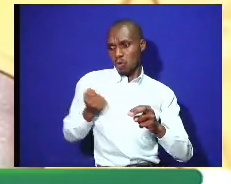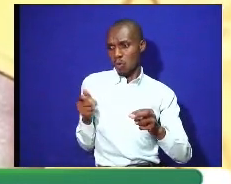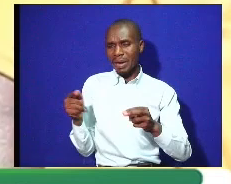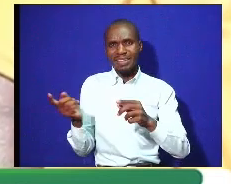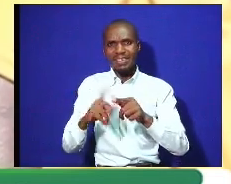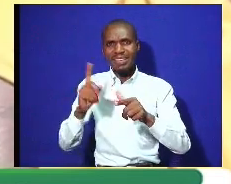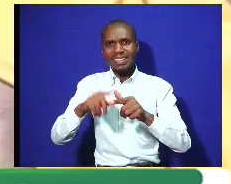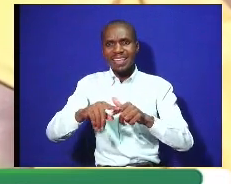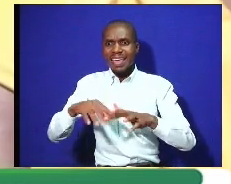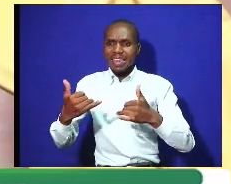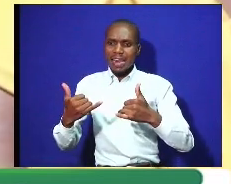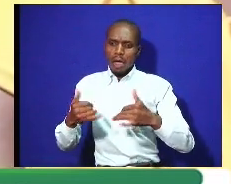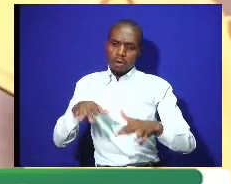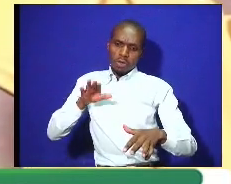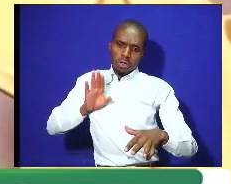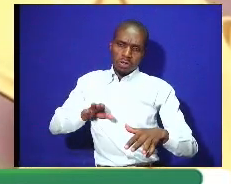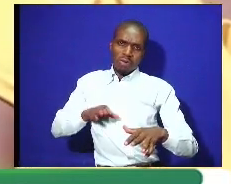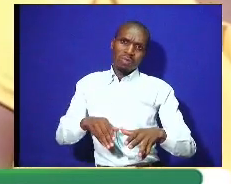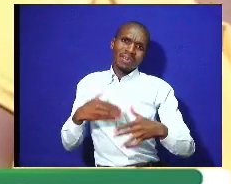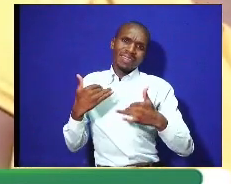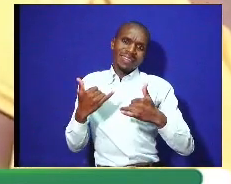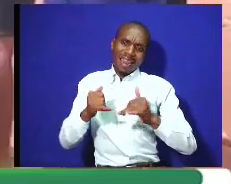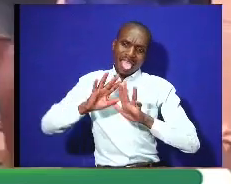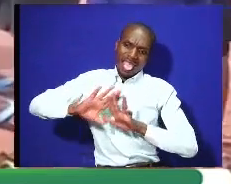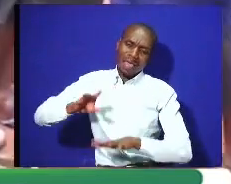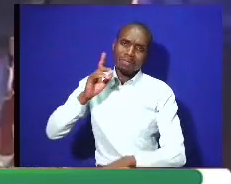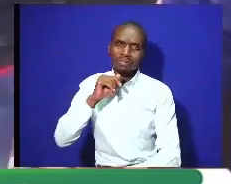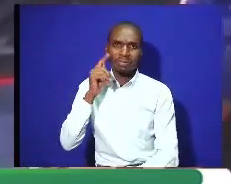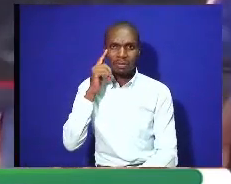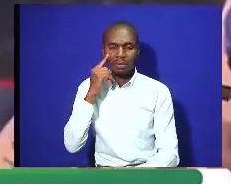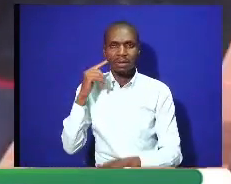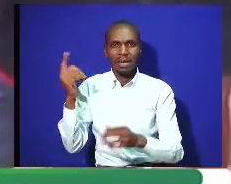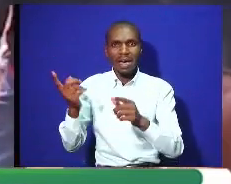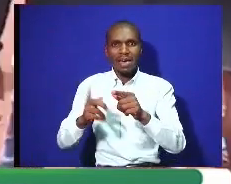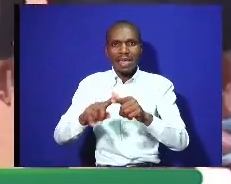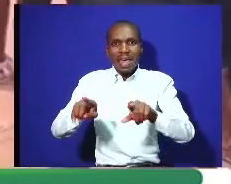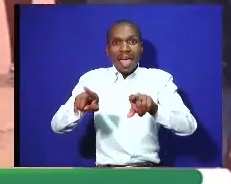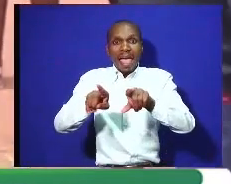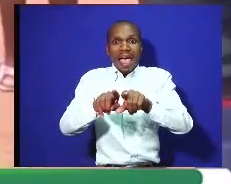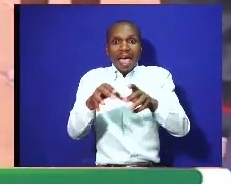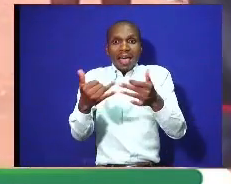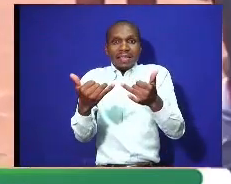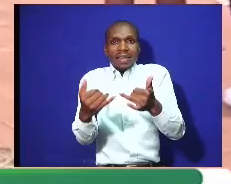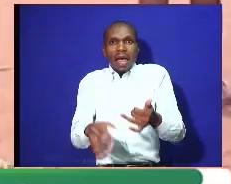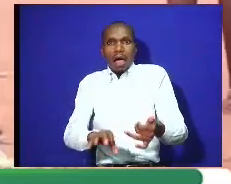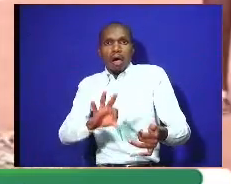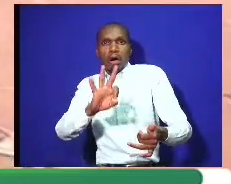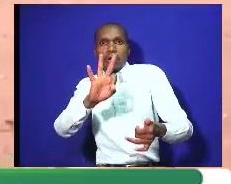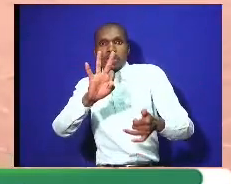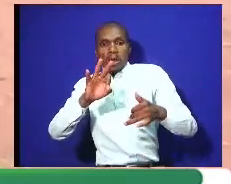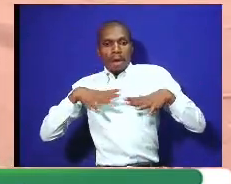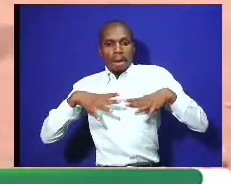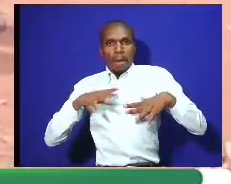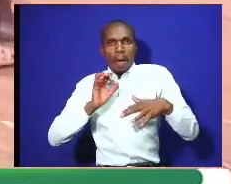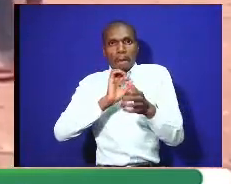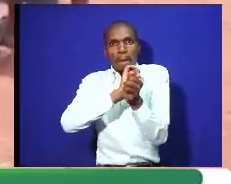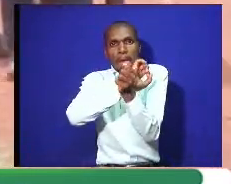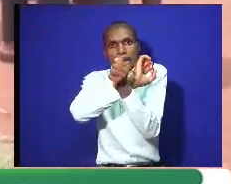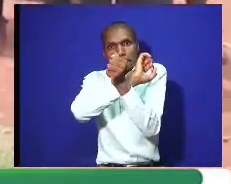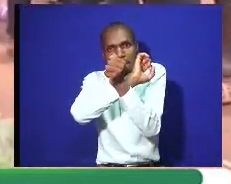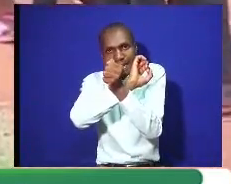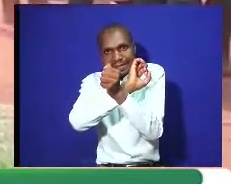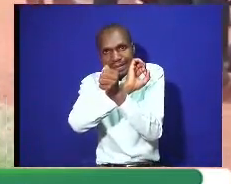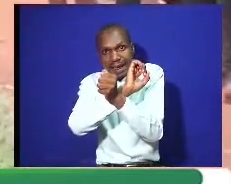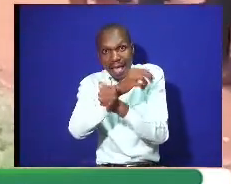Ore tara iru mukungu ayo bono akare saga akare. Goikera bono niga bakagirwa batatu batangira segeta seni kya banyimbo kya